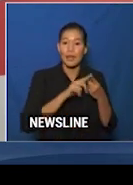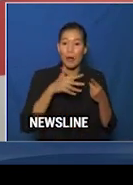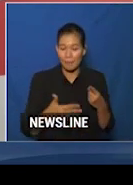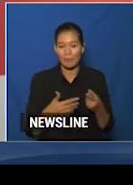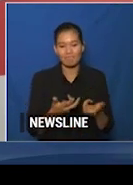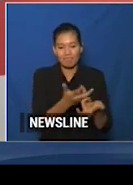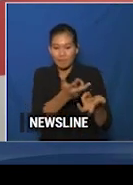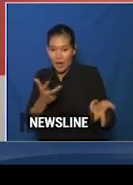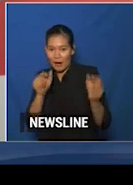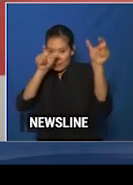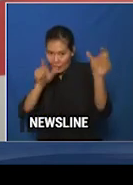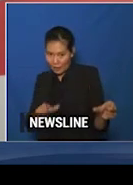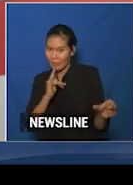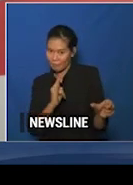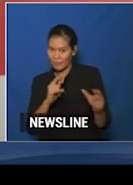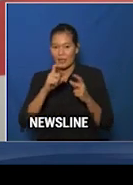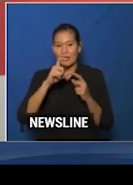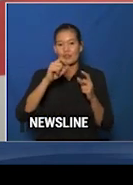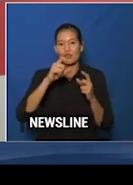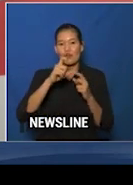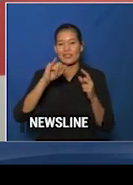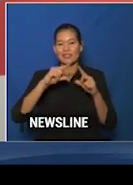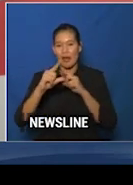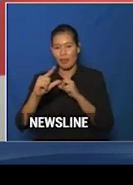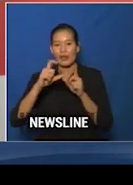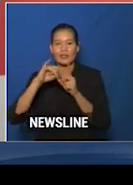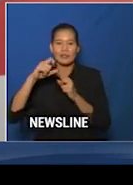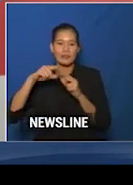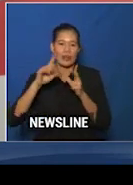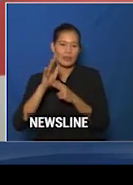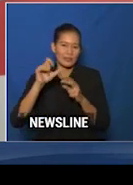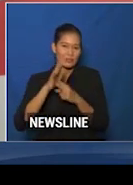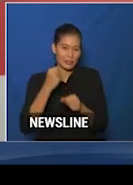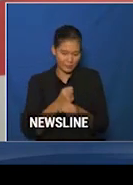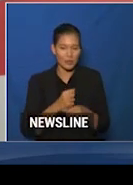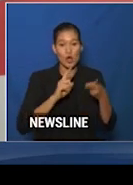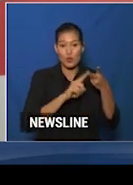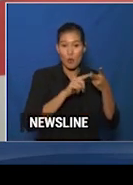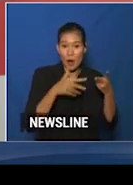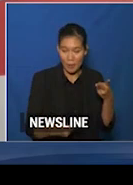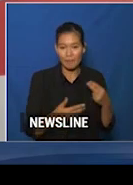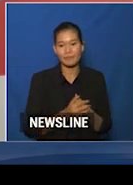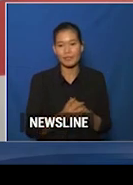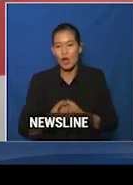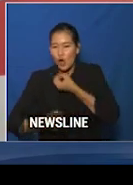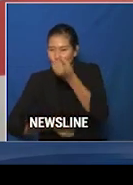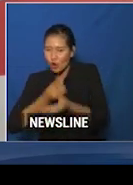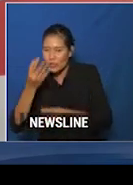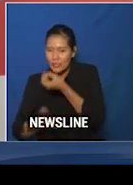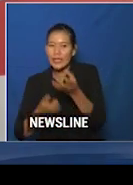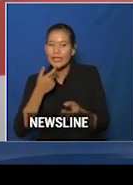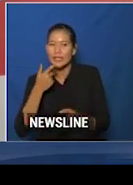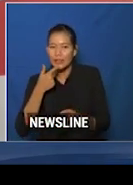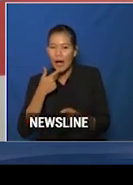jaga jarak sosial dispensing Kemudian yang kedua kita akan sosialisasikan tentang